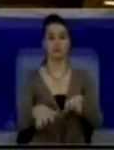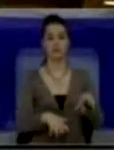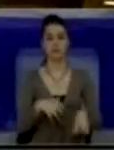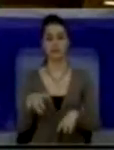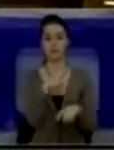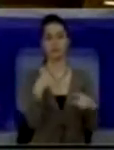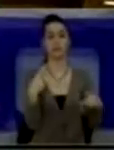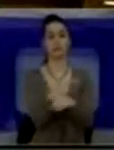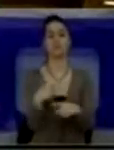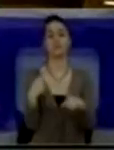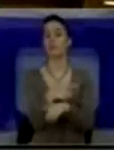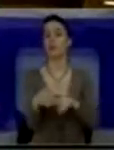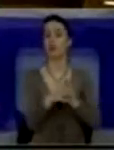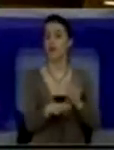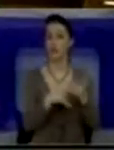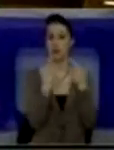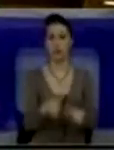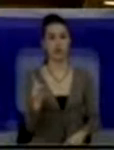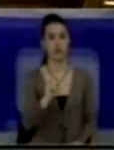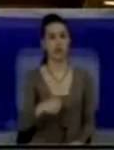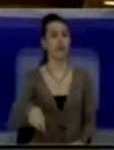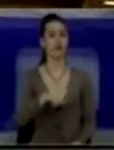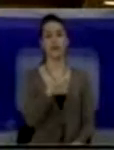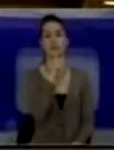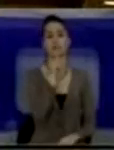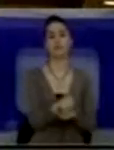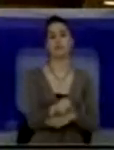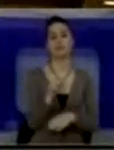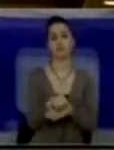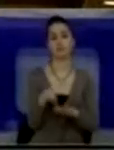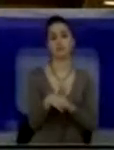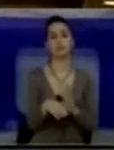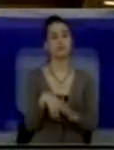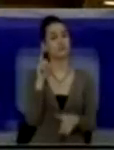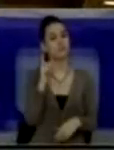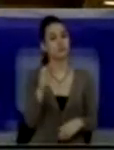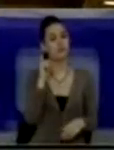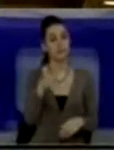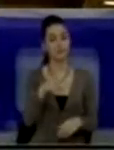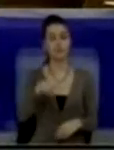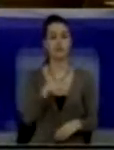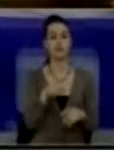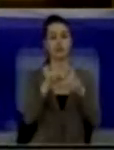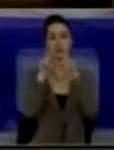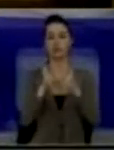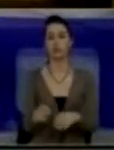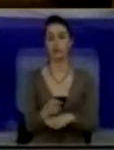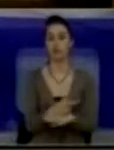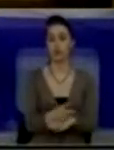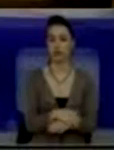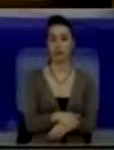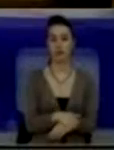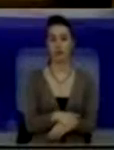kundërshtim me ligjin, aprovimi dhe heshtje i shkeljes ligjore për monopolin nga ana e institucioneve të kapura nga